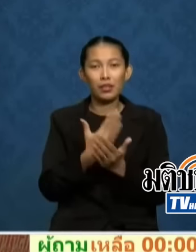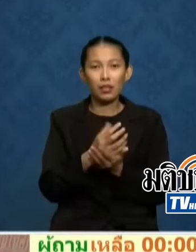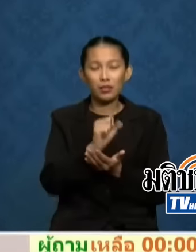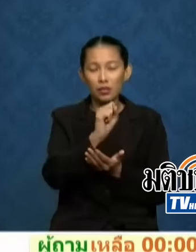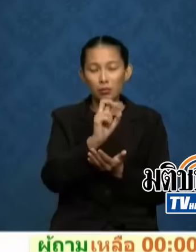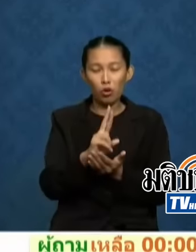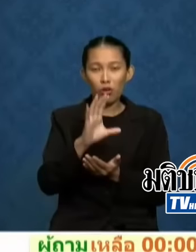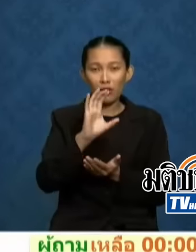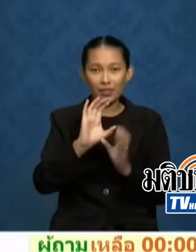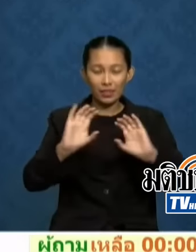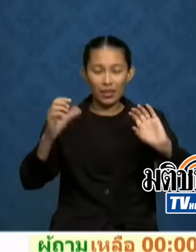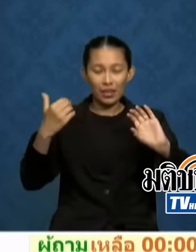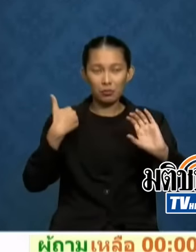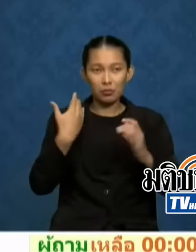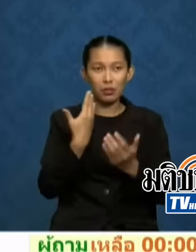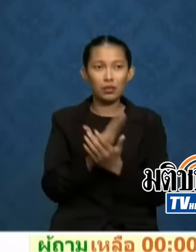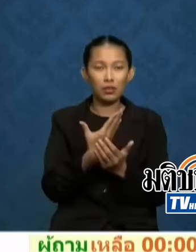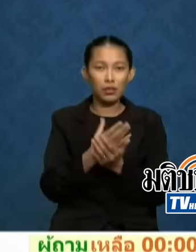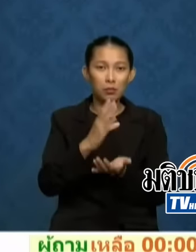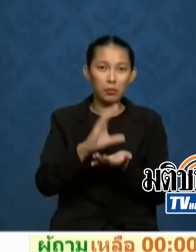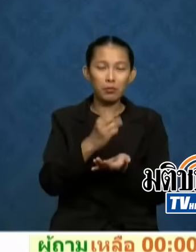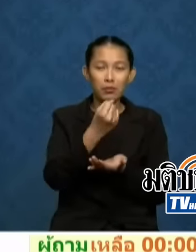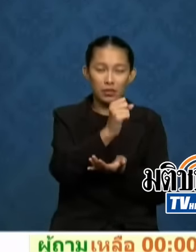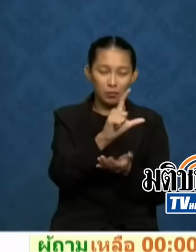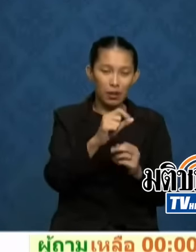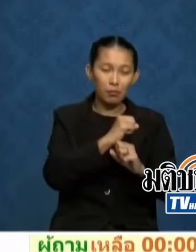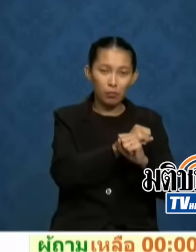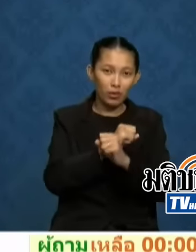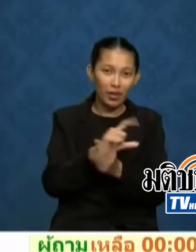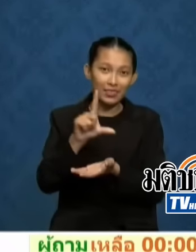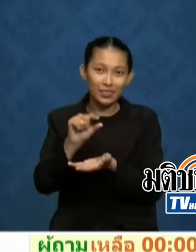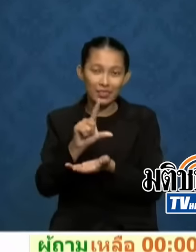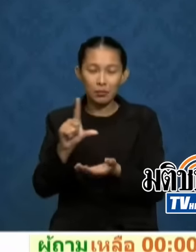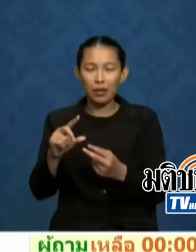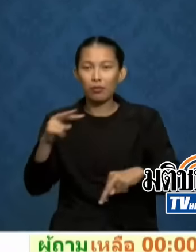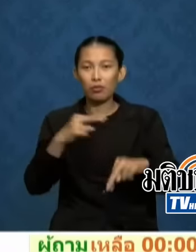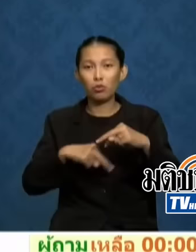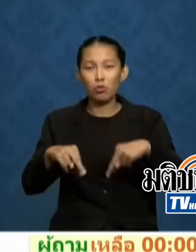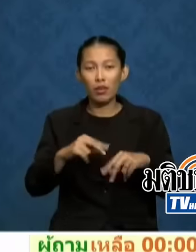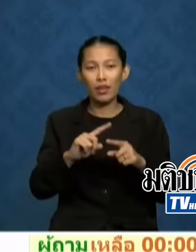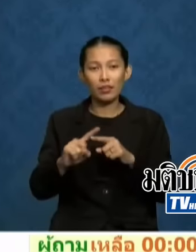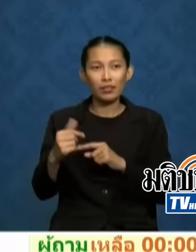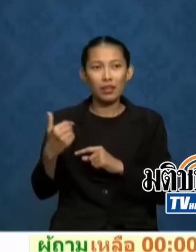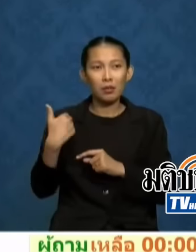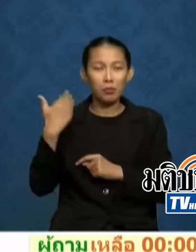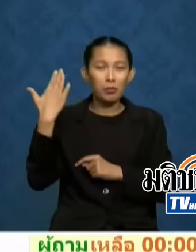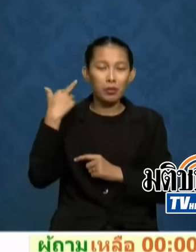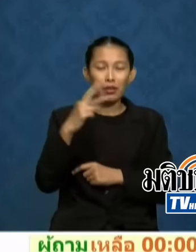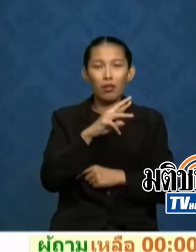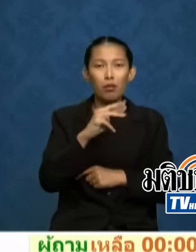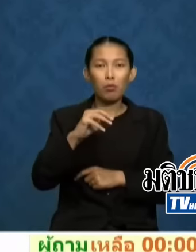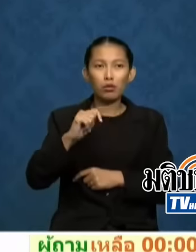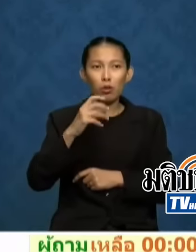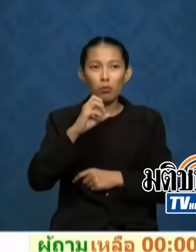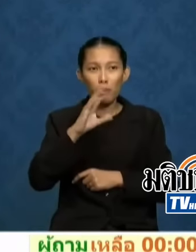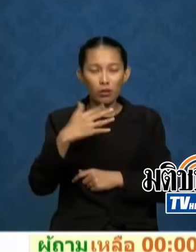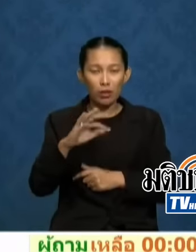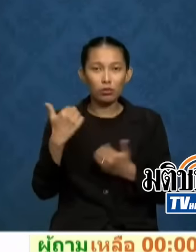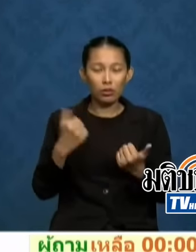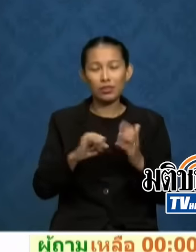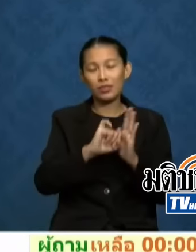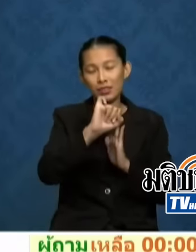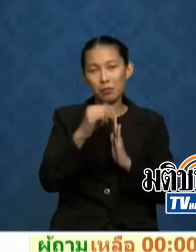ละจังหวัดก็จะมีงบประมาณอยู่10 ล้านสำหรับป้องกันยับยั้งแล้วก็20 ล้านสำหรับเยียวยานะครับก็คืออย่างที่ท่านรัฐมนตรีพูดไว้เลยครับว่าจังหวัดเชียงใหม่ได้รับ